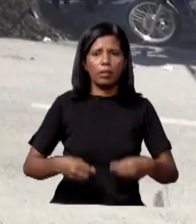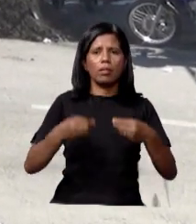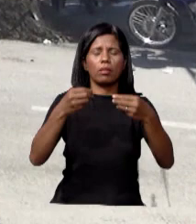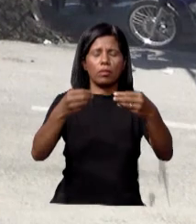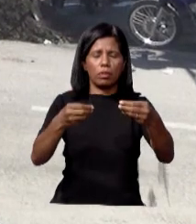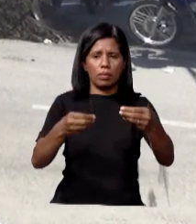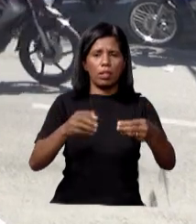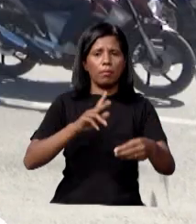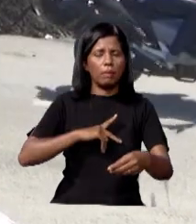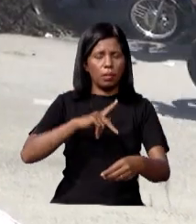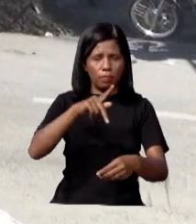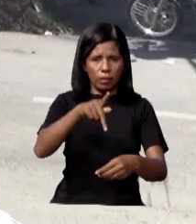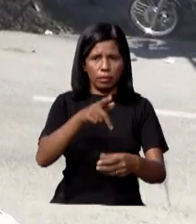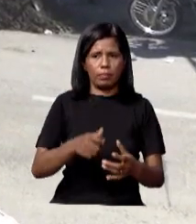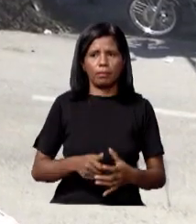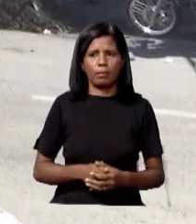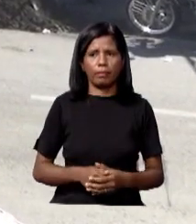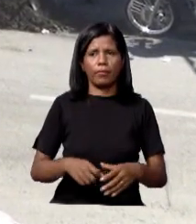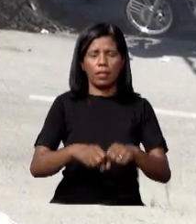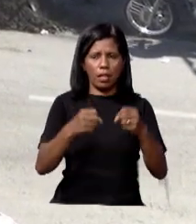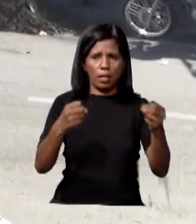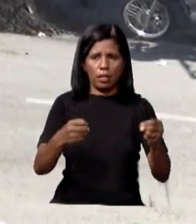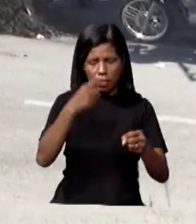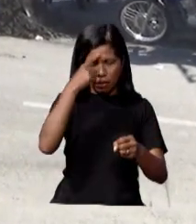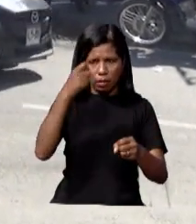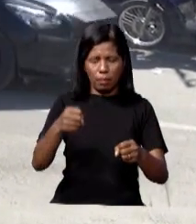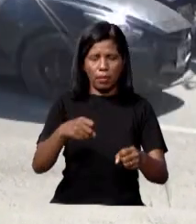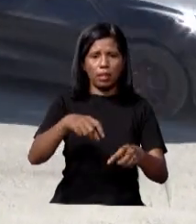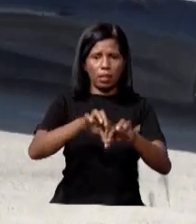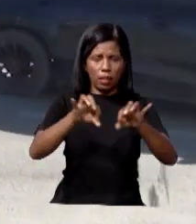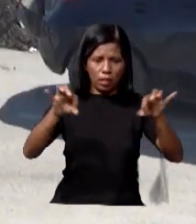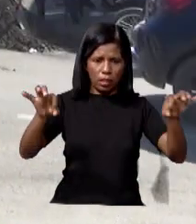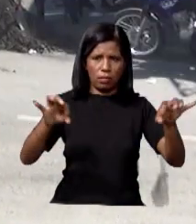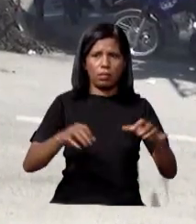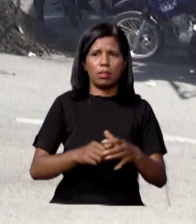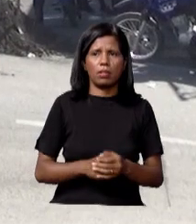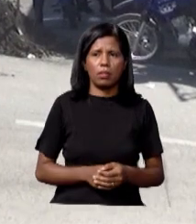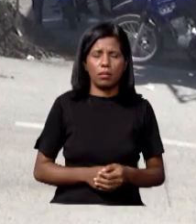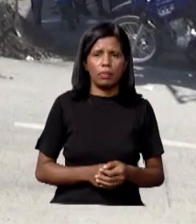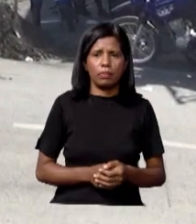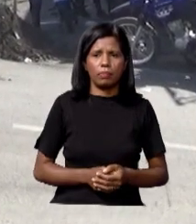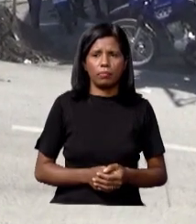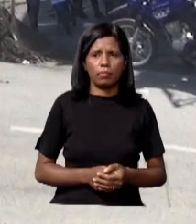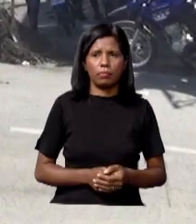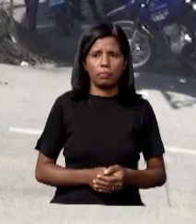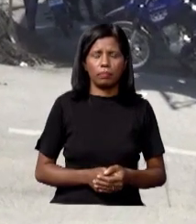palpas ni at ya ni at tamba kanu de ne ne sada